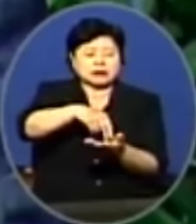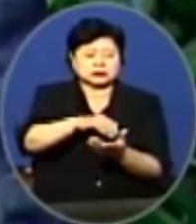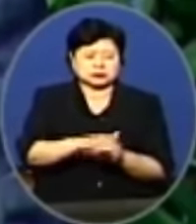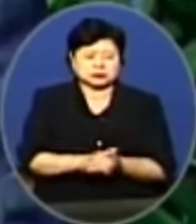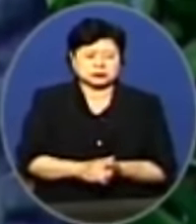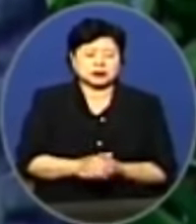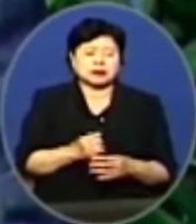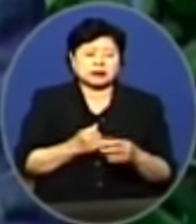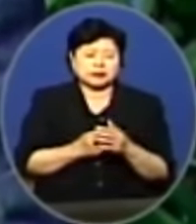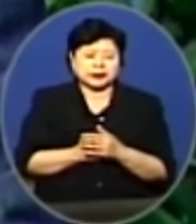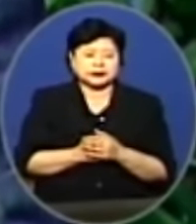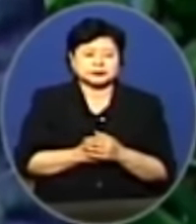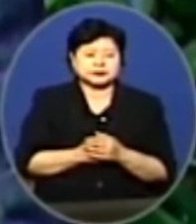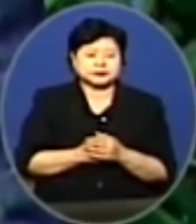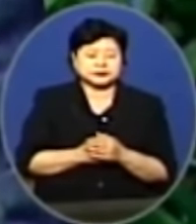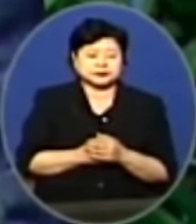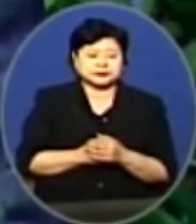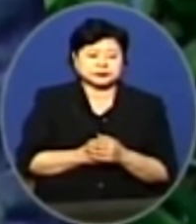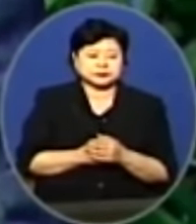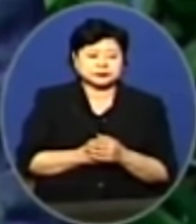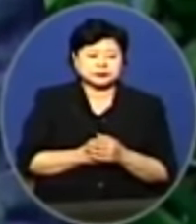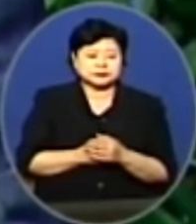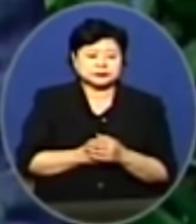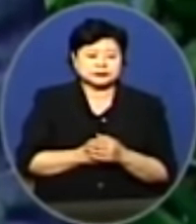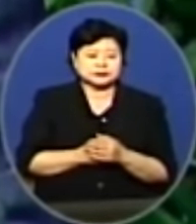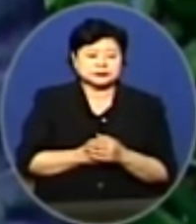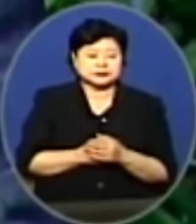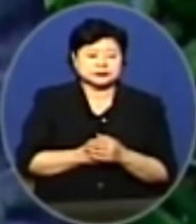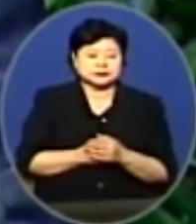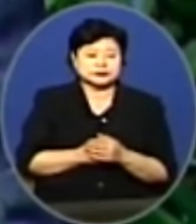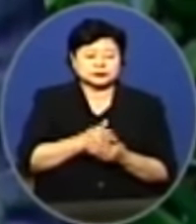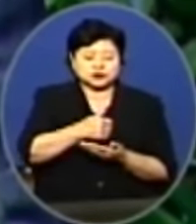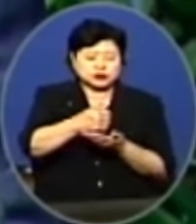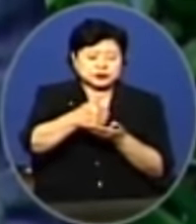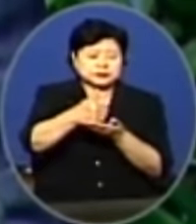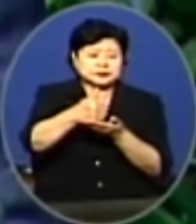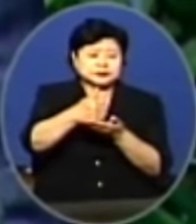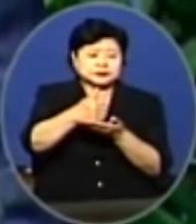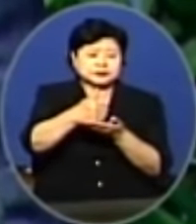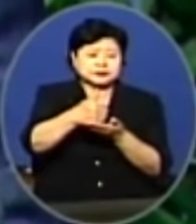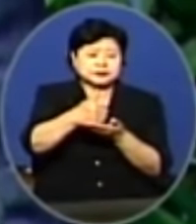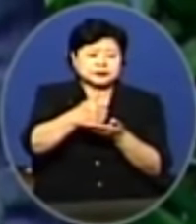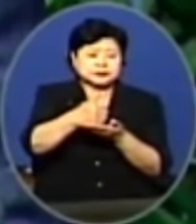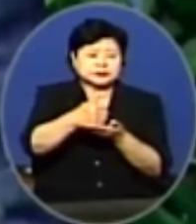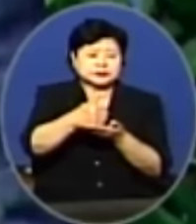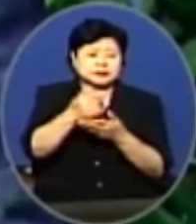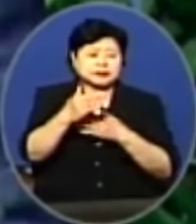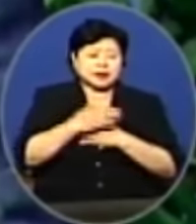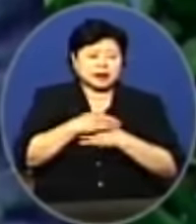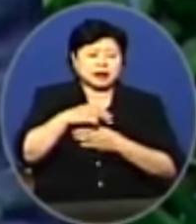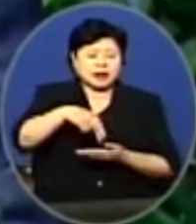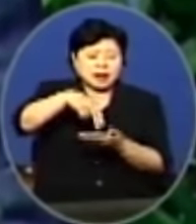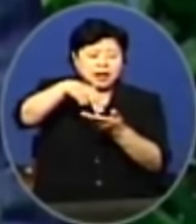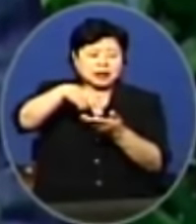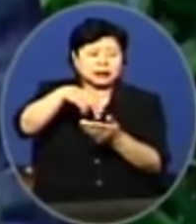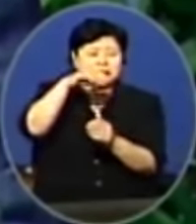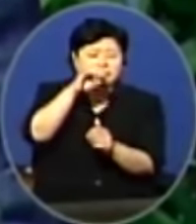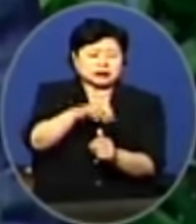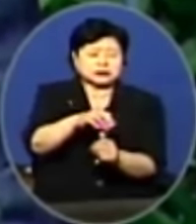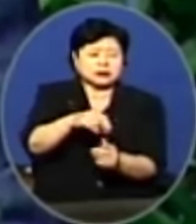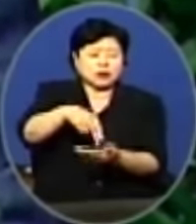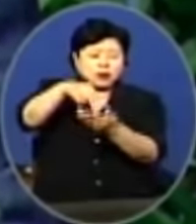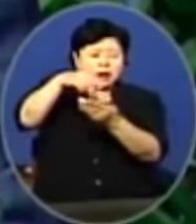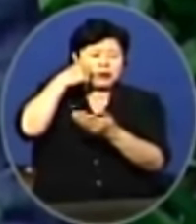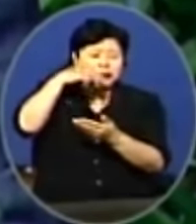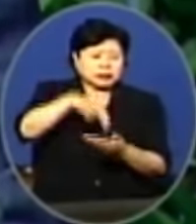없었습니다. 그래서 내가, 주님, 나는 엘리베이터에 갇혔으니 이제 올라도 못